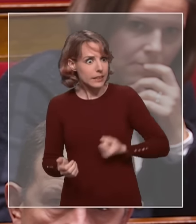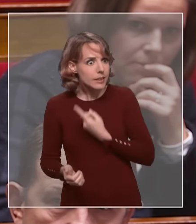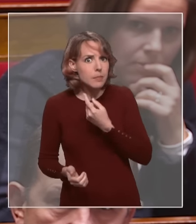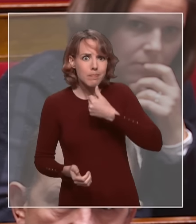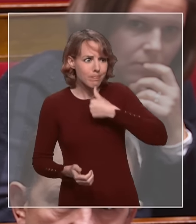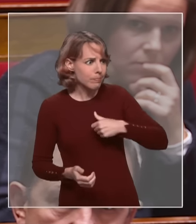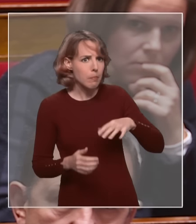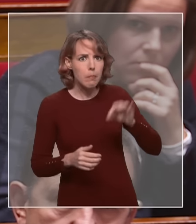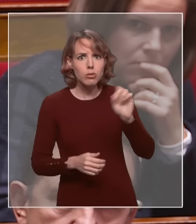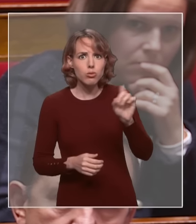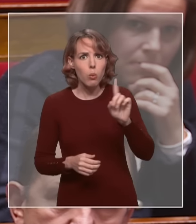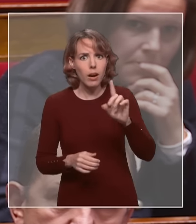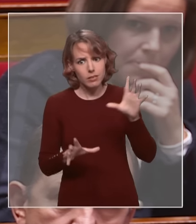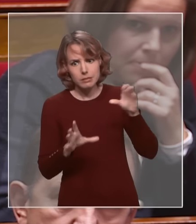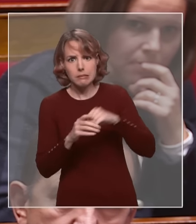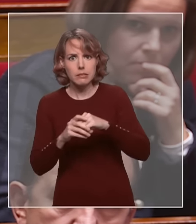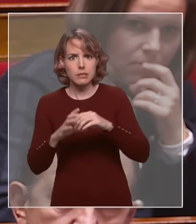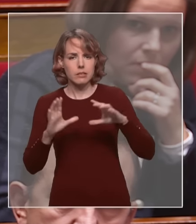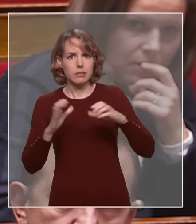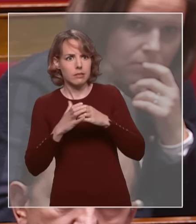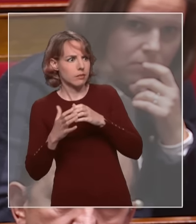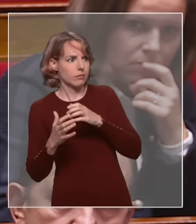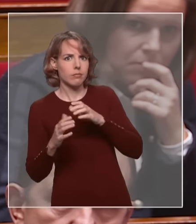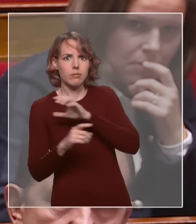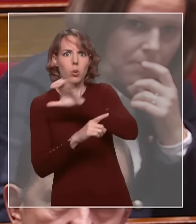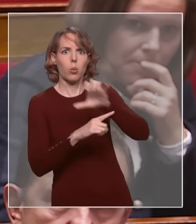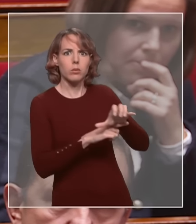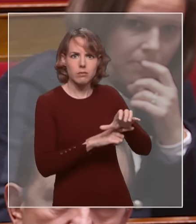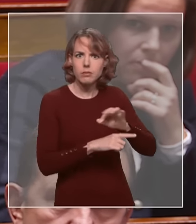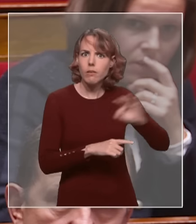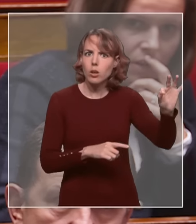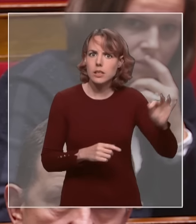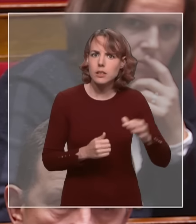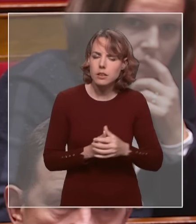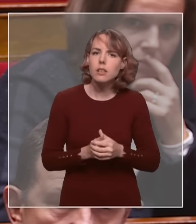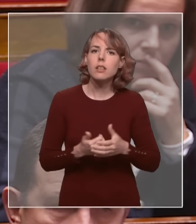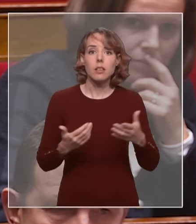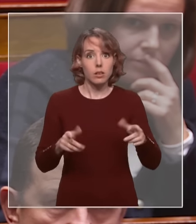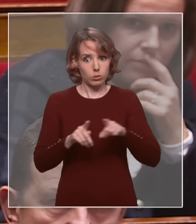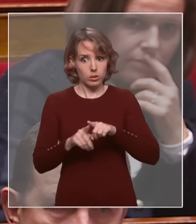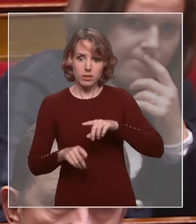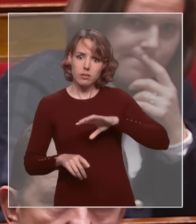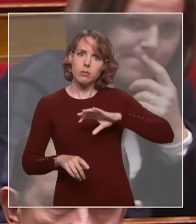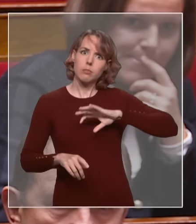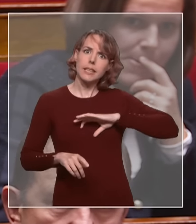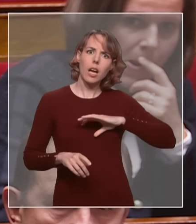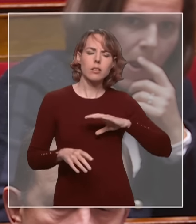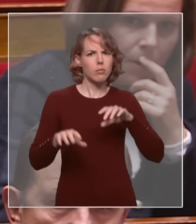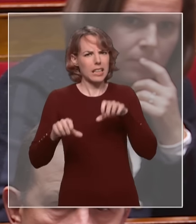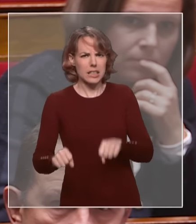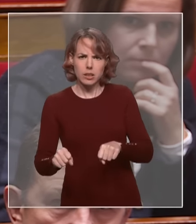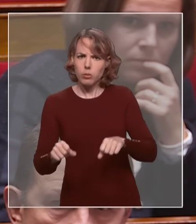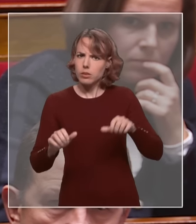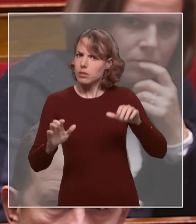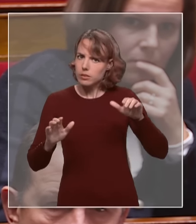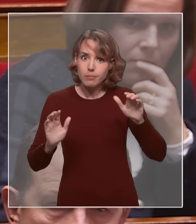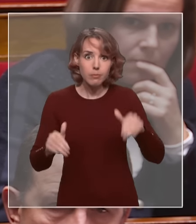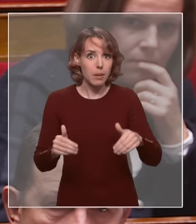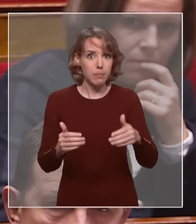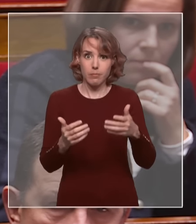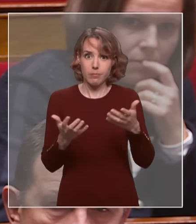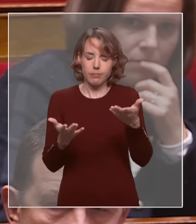pas le choix, oublier leur héroïsme, eux qui ont été nombreux à recevoir la médaille de la résistance intérieure, oublier les drames que cela